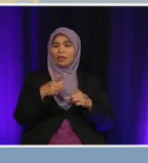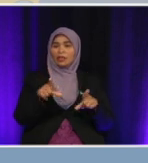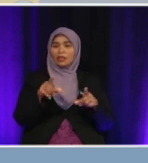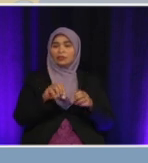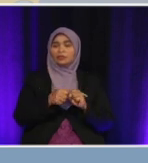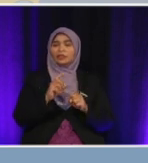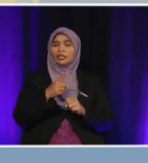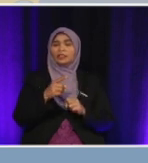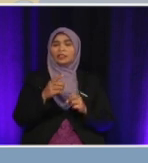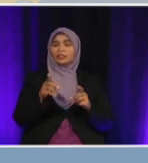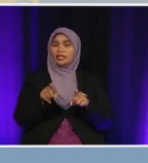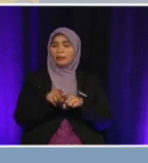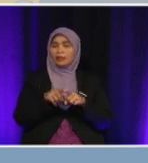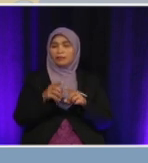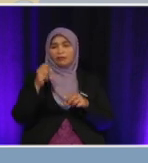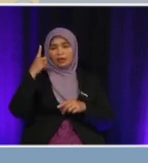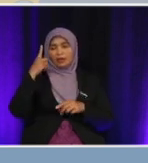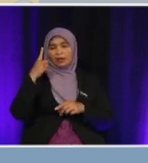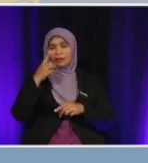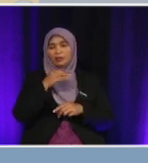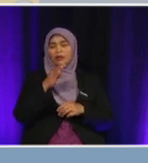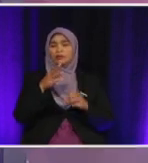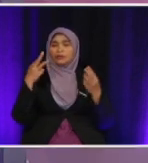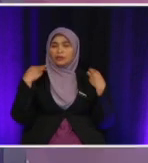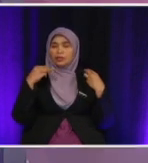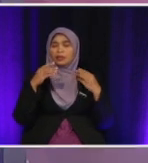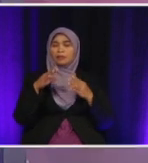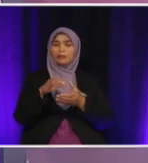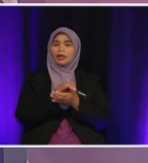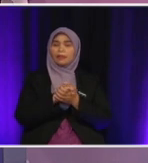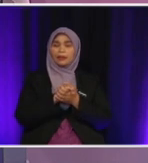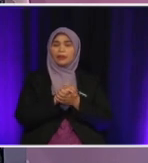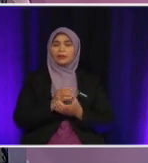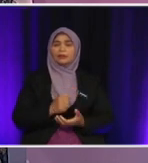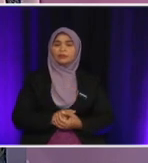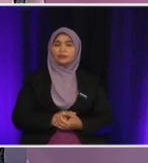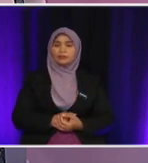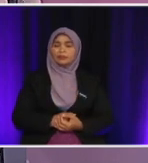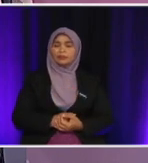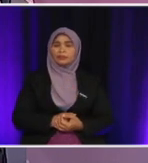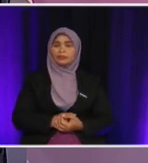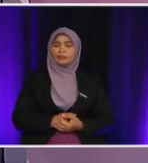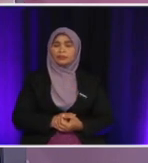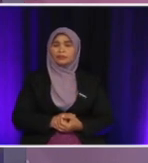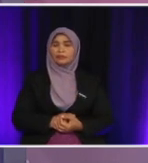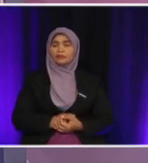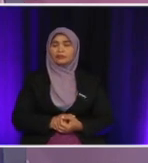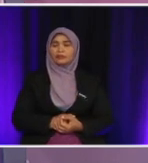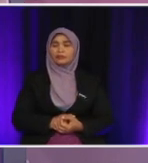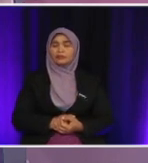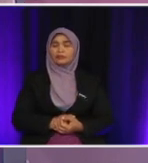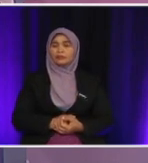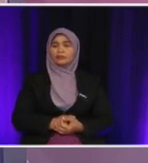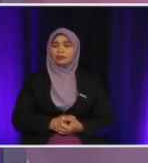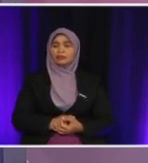paham memahami maka wujudlah perpaduan di situ oke tanya Afi Oke afik jawab nampak cari